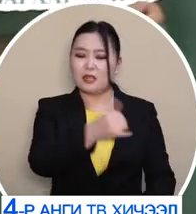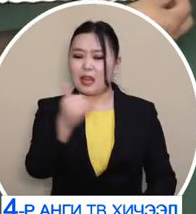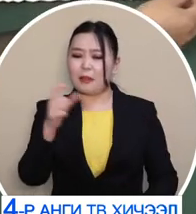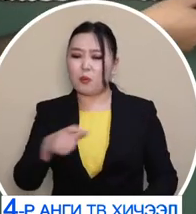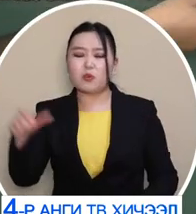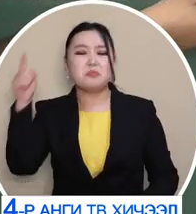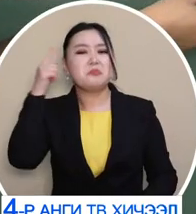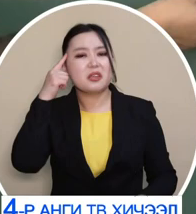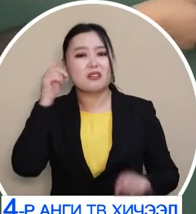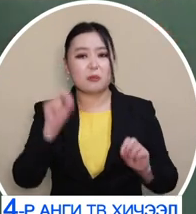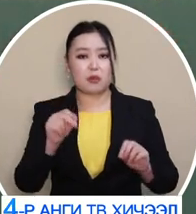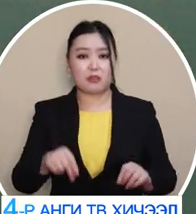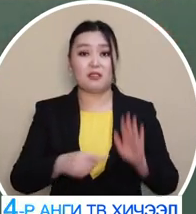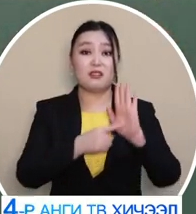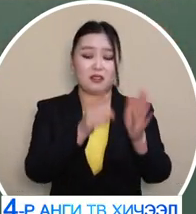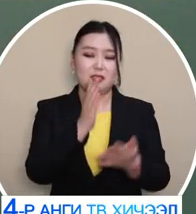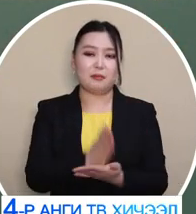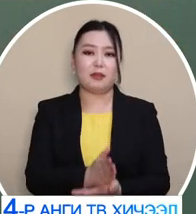байна.